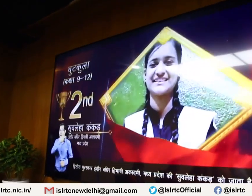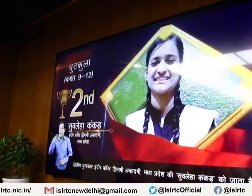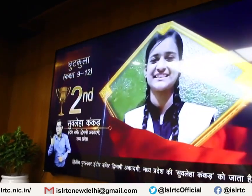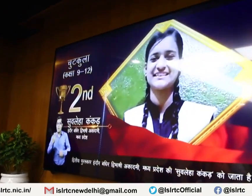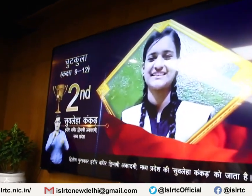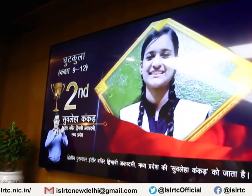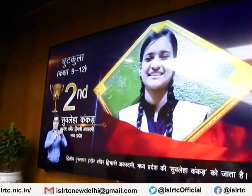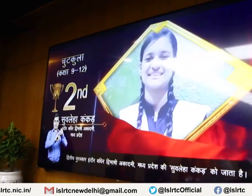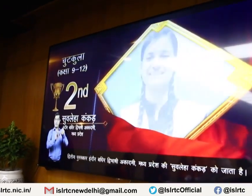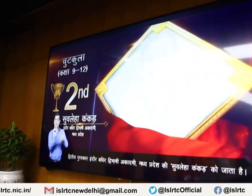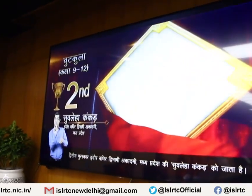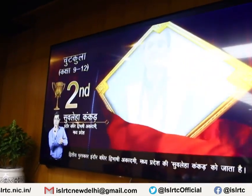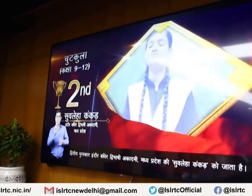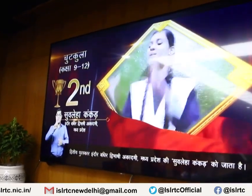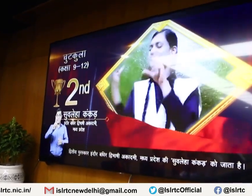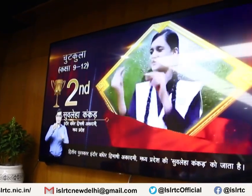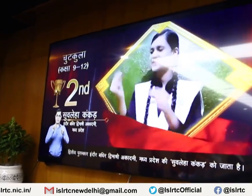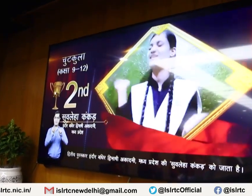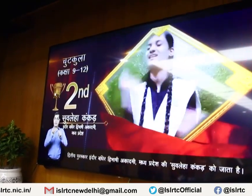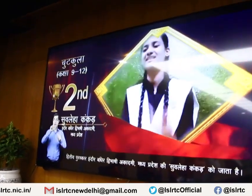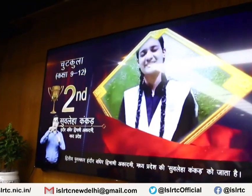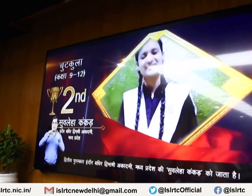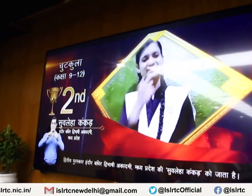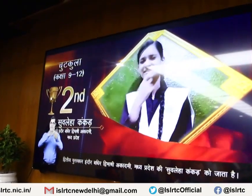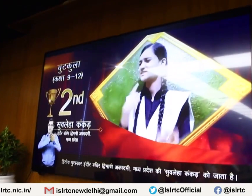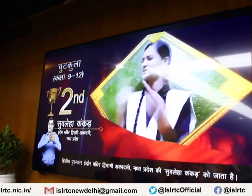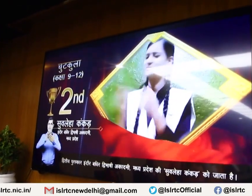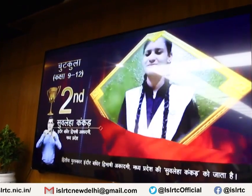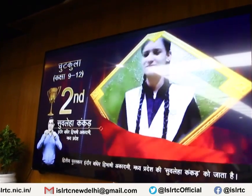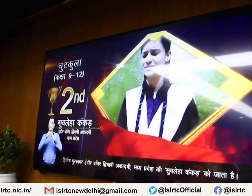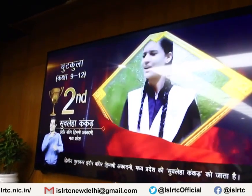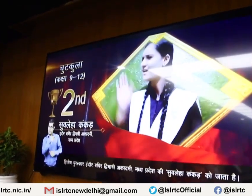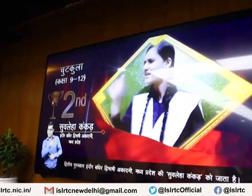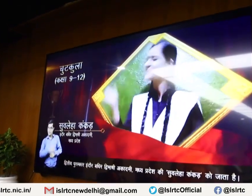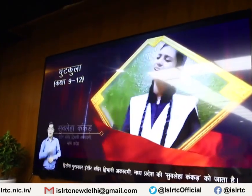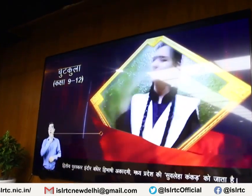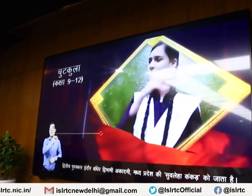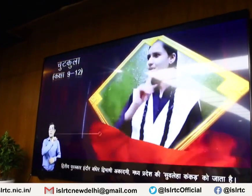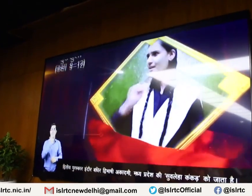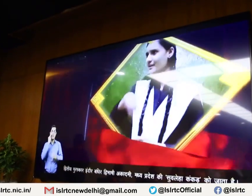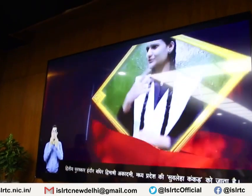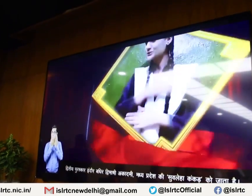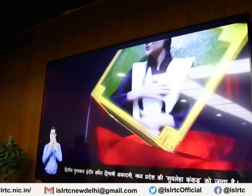द्वितीय पुरस्कार इंदौर बधिर द्विभाषी एकेडमी मध्य प्रदेश की सुरलेहा कंकर को जाता है।